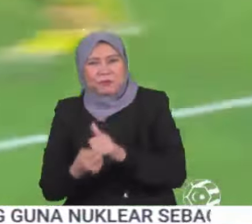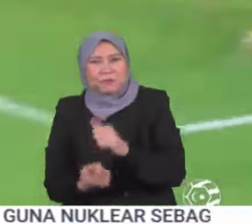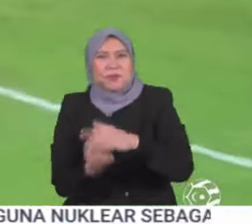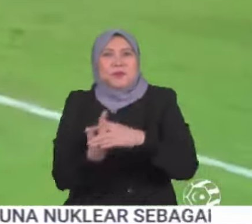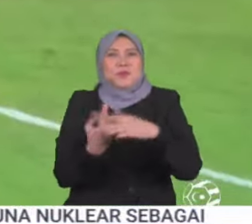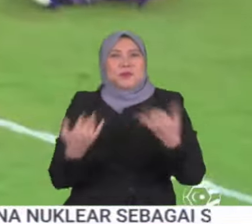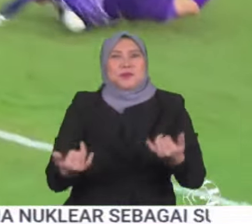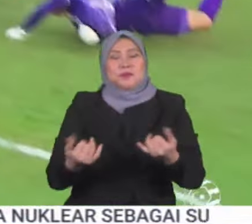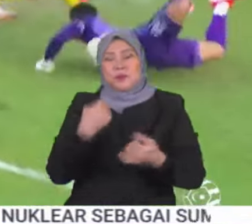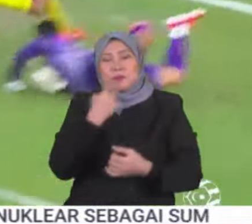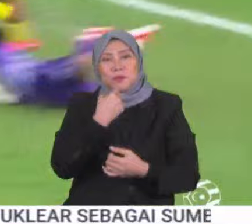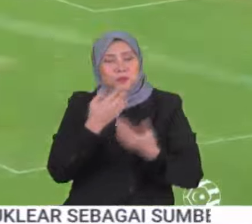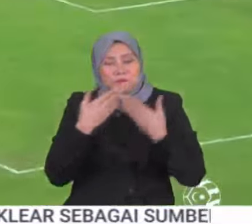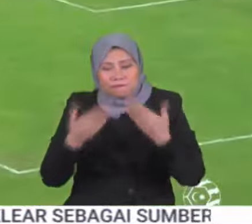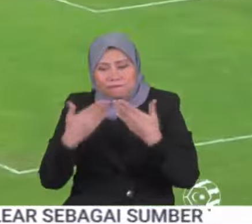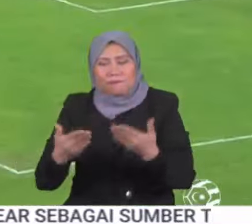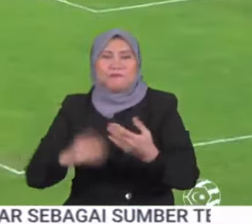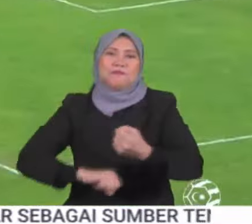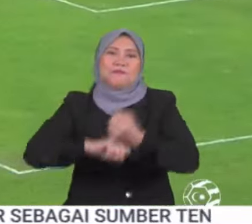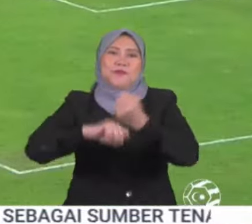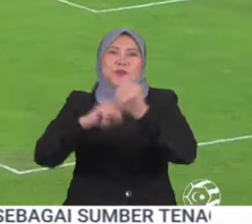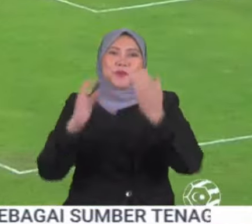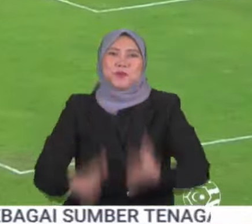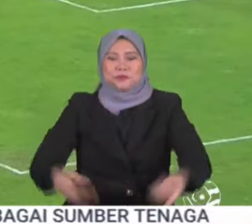hadir memberi sokongan.